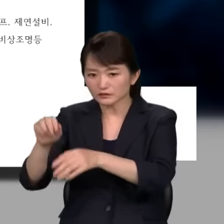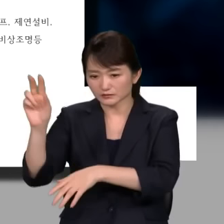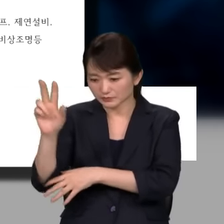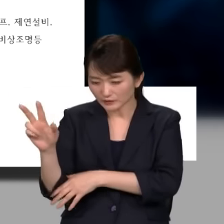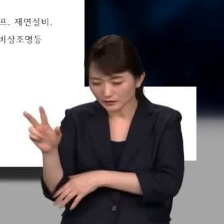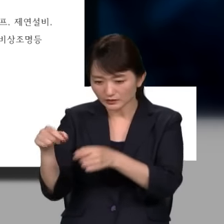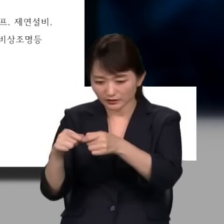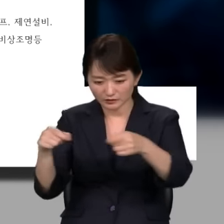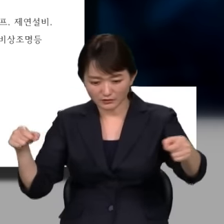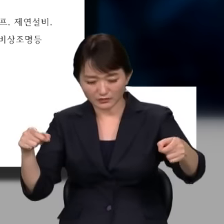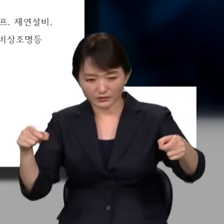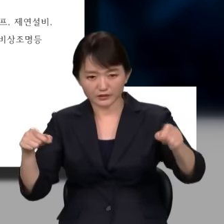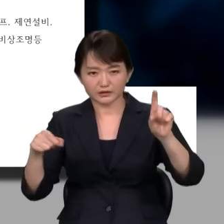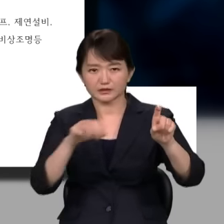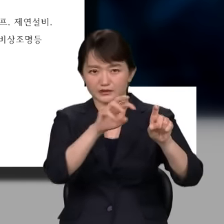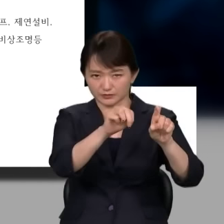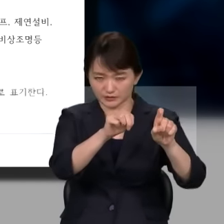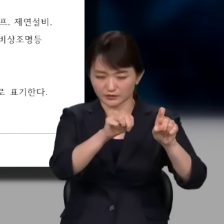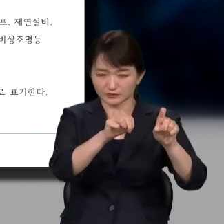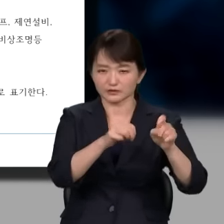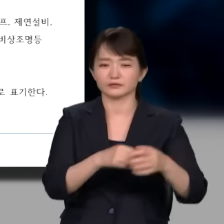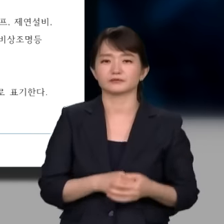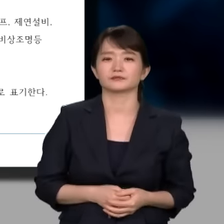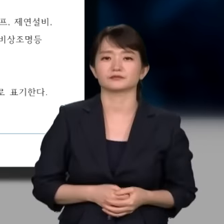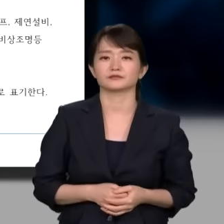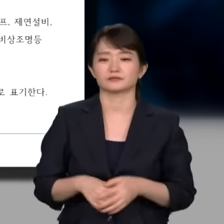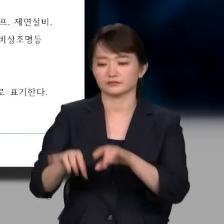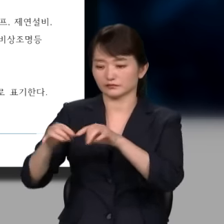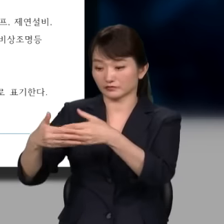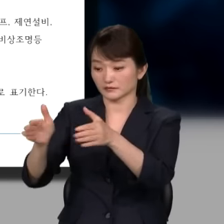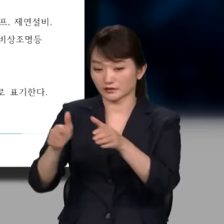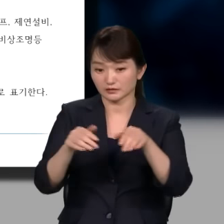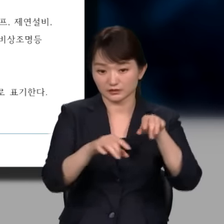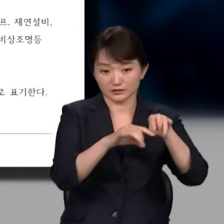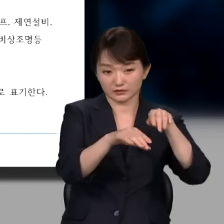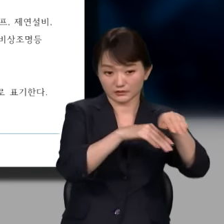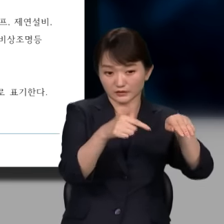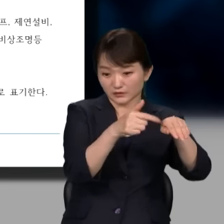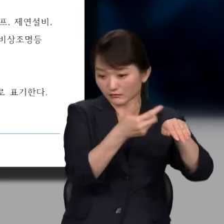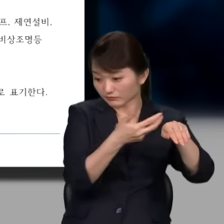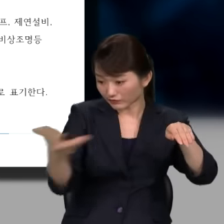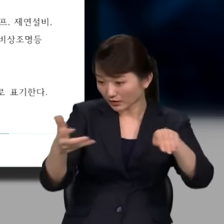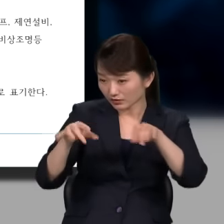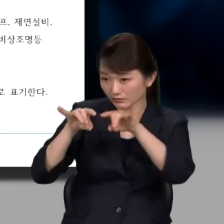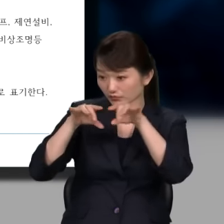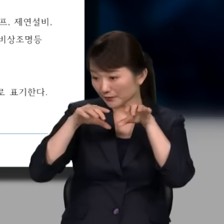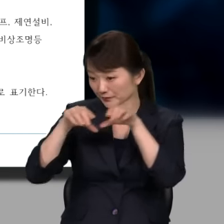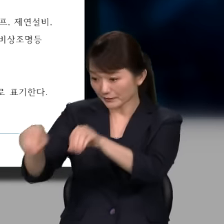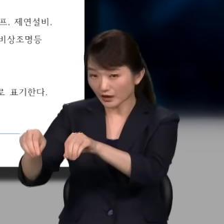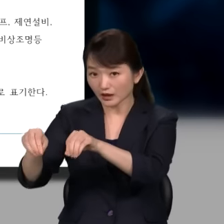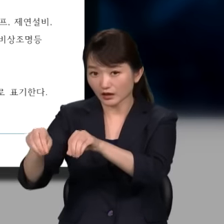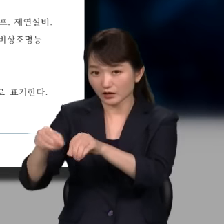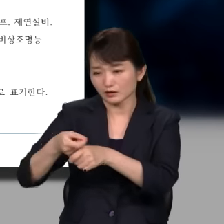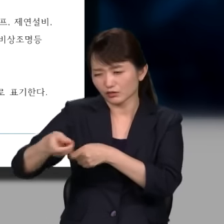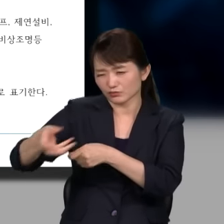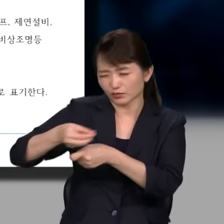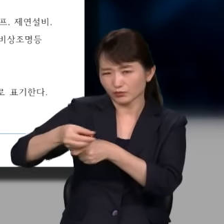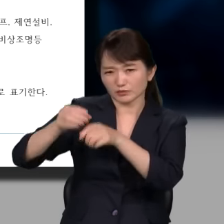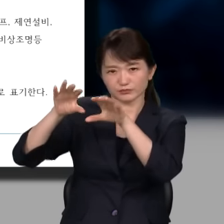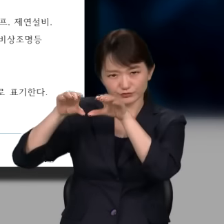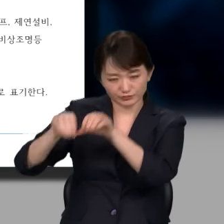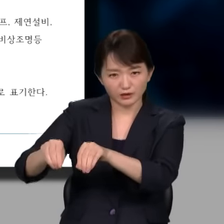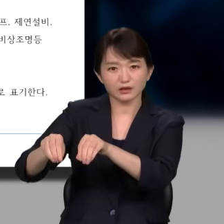이상 거리를 두라고 권고했습니다. 전기실 등으로 불이 옮겨 붙었을 때 정전이 발생해 소화펌프나 환기 설비가